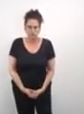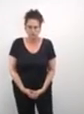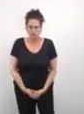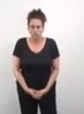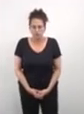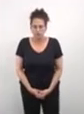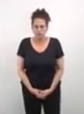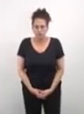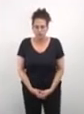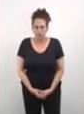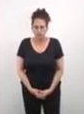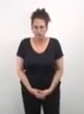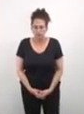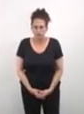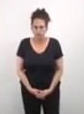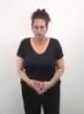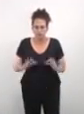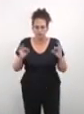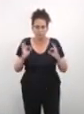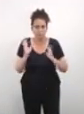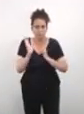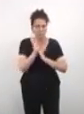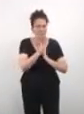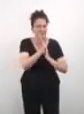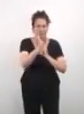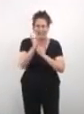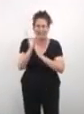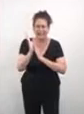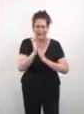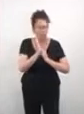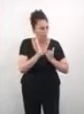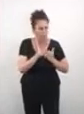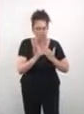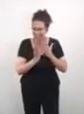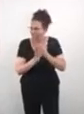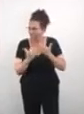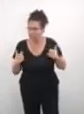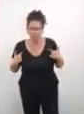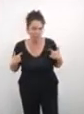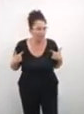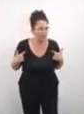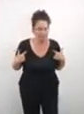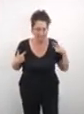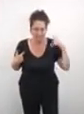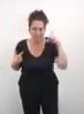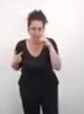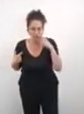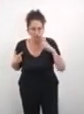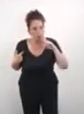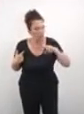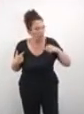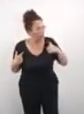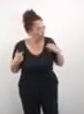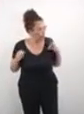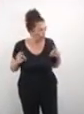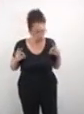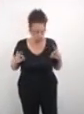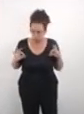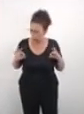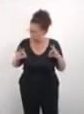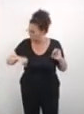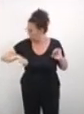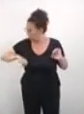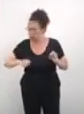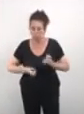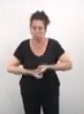C'est difficile d'intervenir après de tels applaudissements, mais je vais quand même conclure à mon tour ce débat. Je n'ai pas beaucoup abusé de mon temps de parole, Monsieur Cazenave et les autres, pour